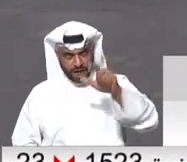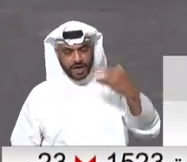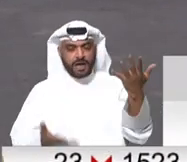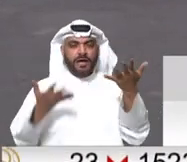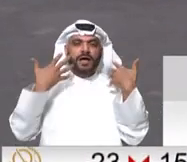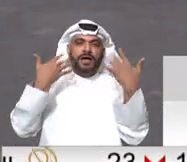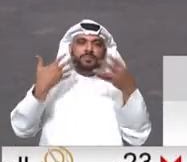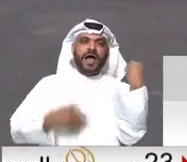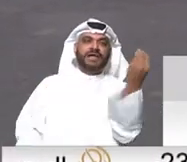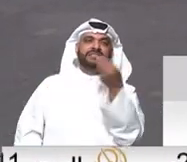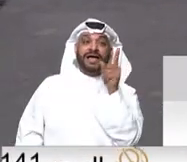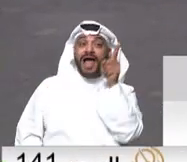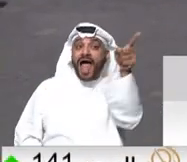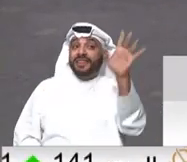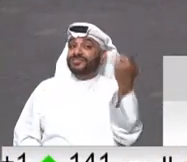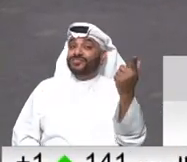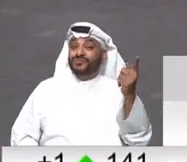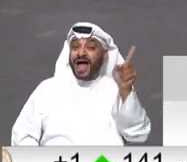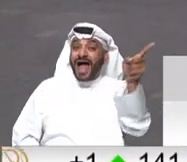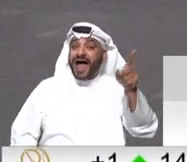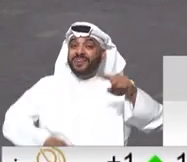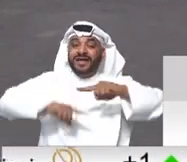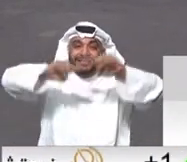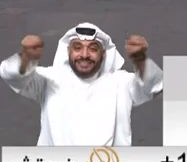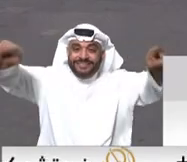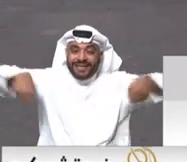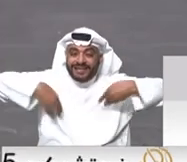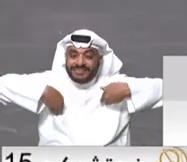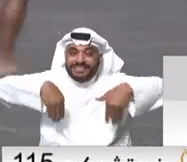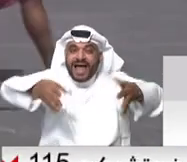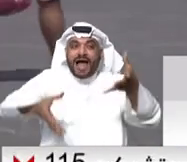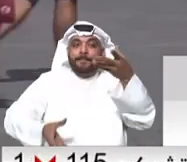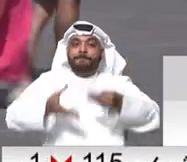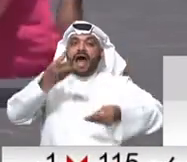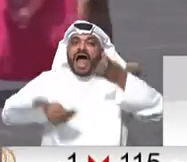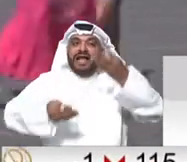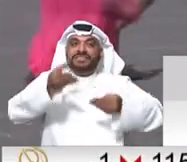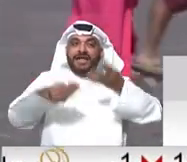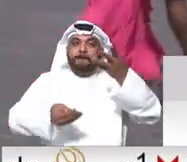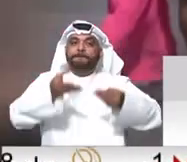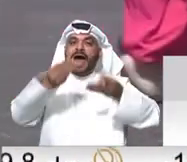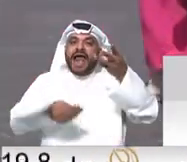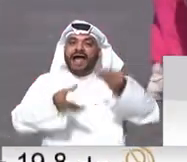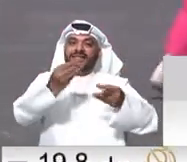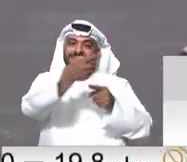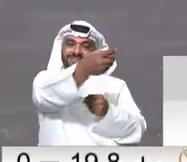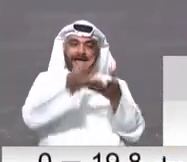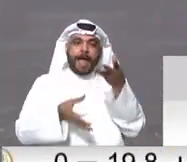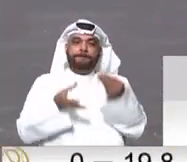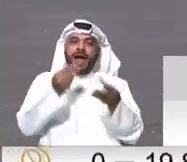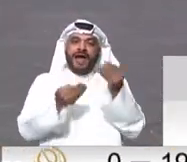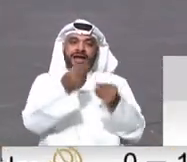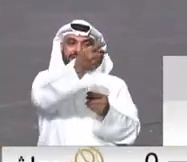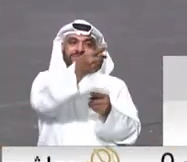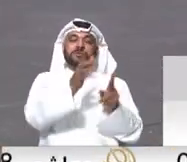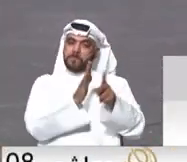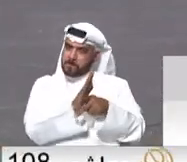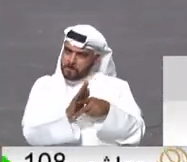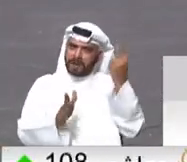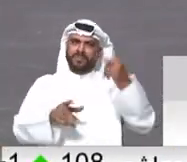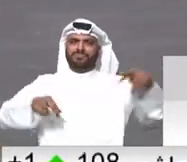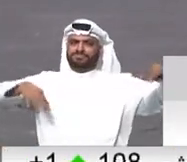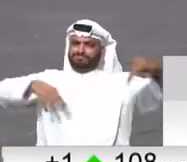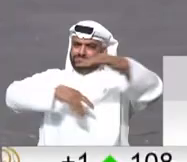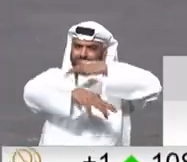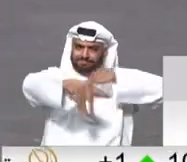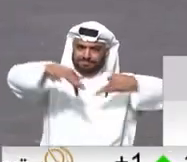الساحة جمع الفناق القلب النابض للمدينة الحمراء أعادت صخبها المعروفة به، حيث عادت الحركية لتدب